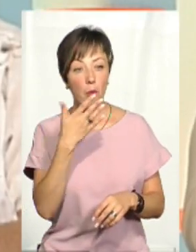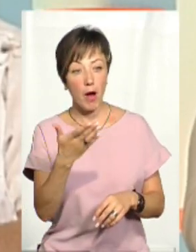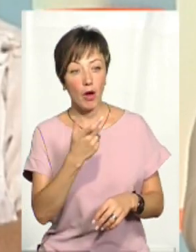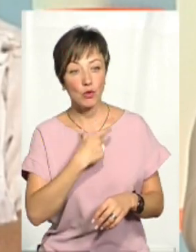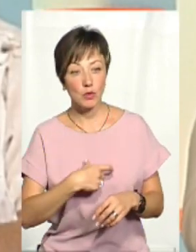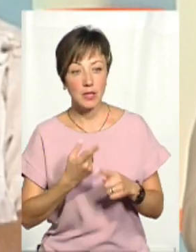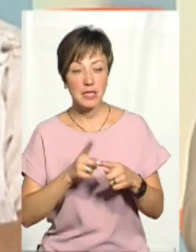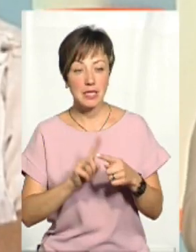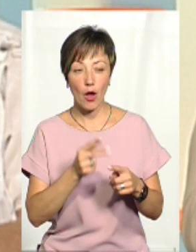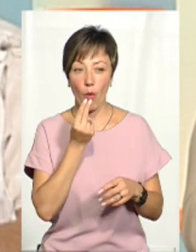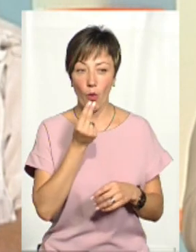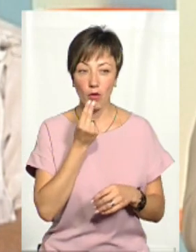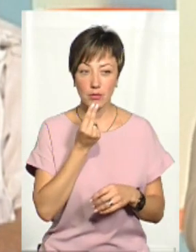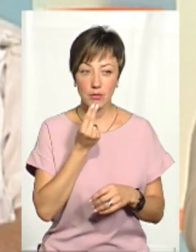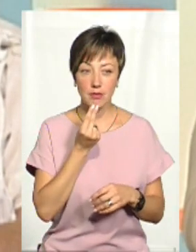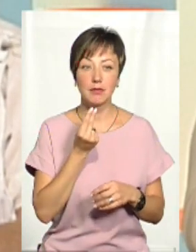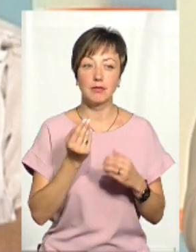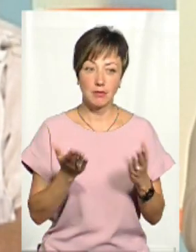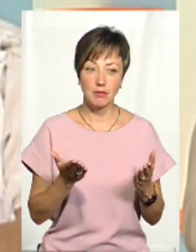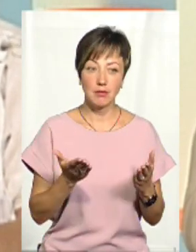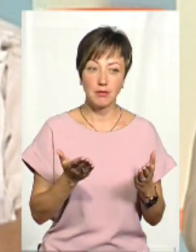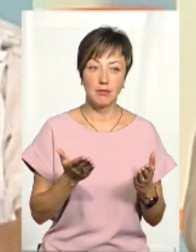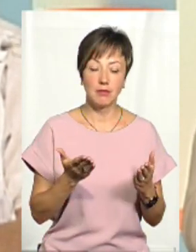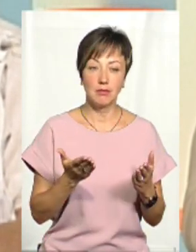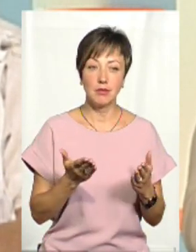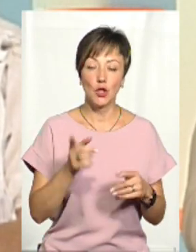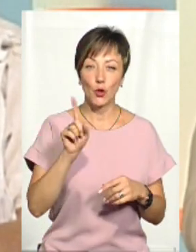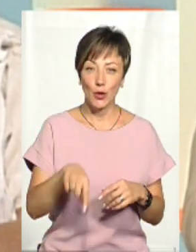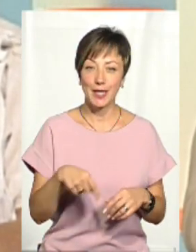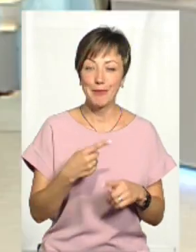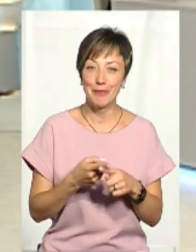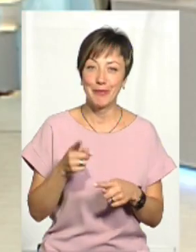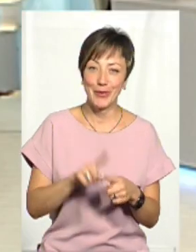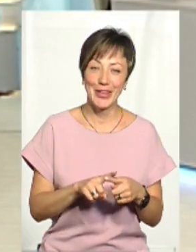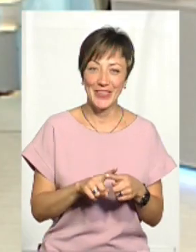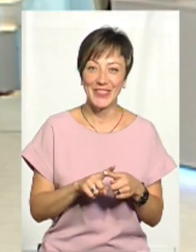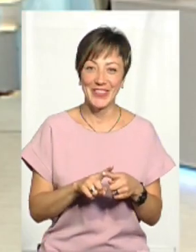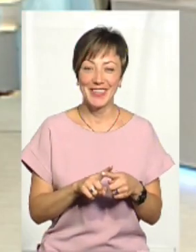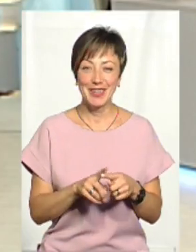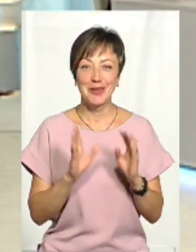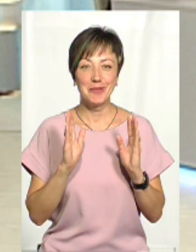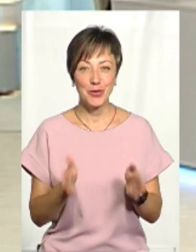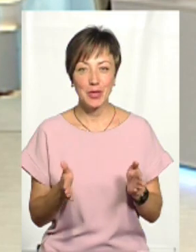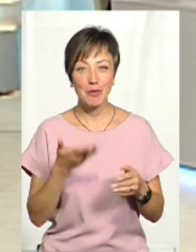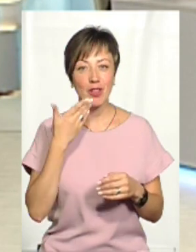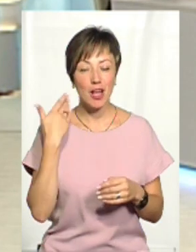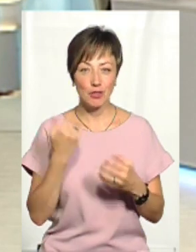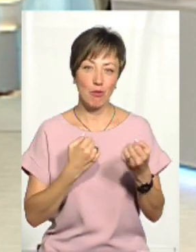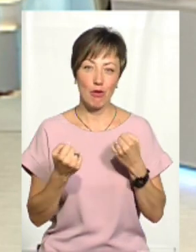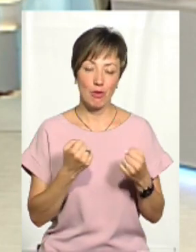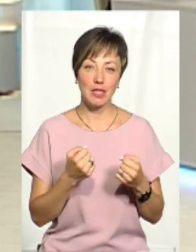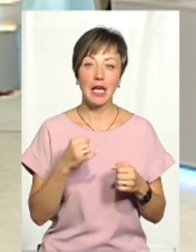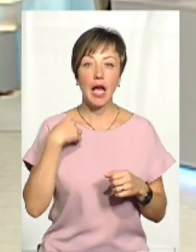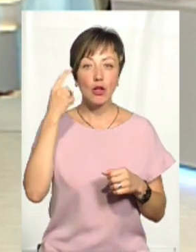вподобають собі цей вид корму, ентомофаги, тоді і ми його якби будемо легше